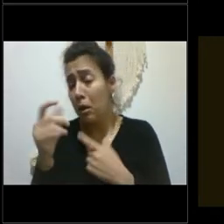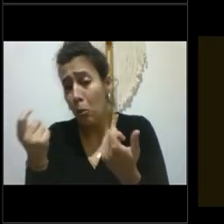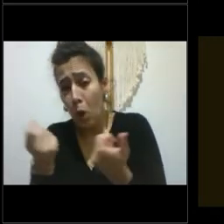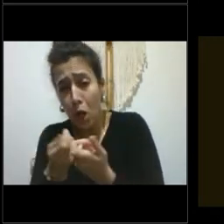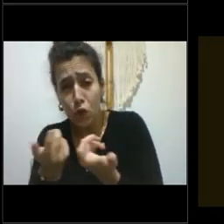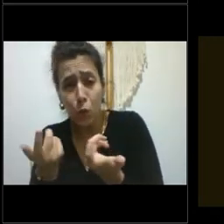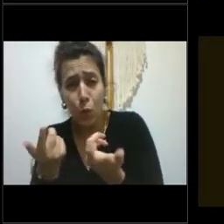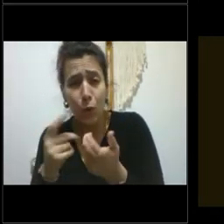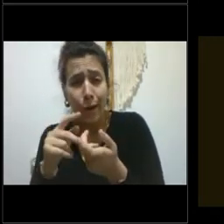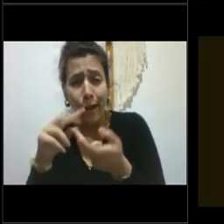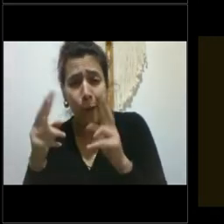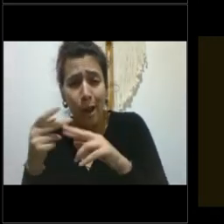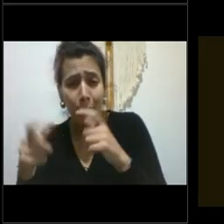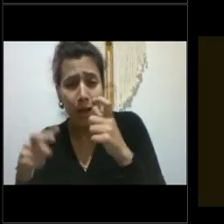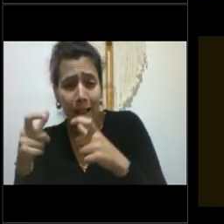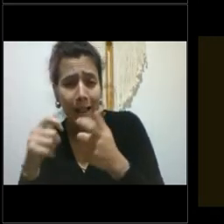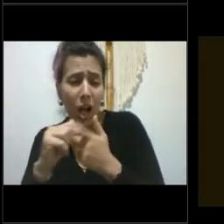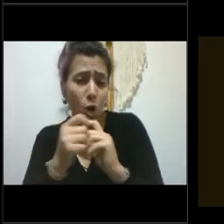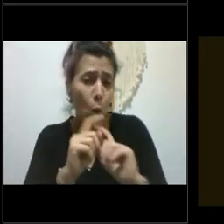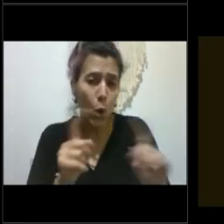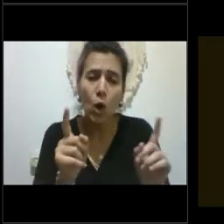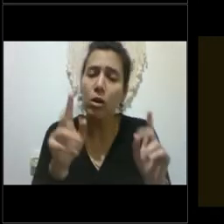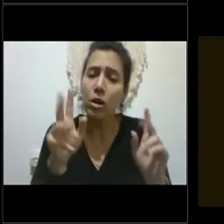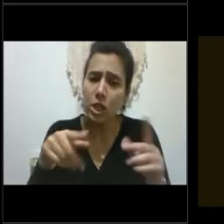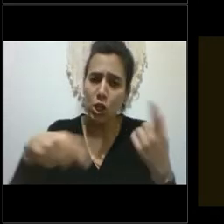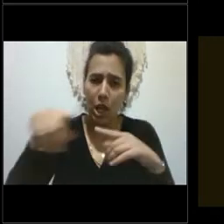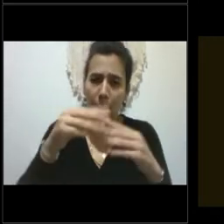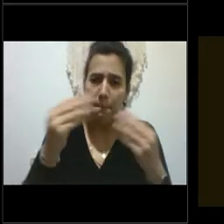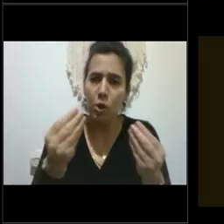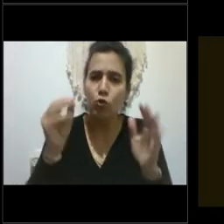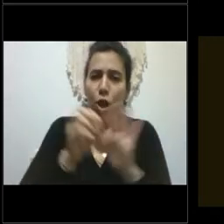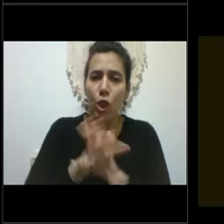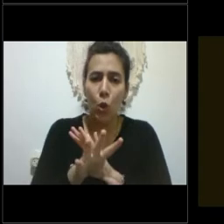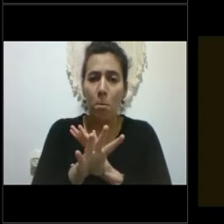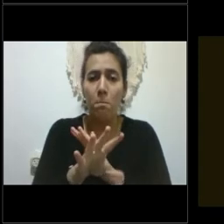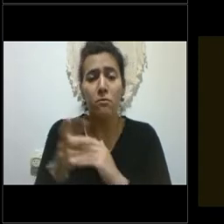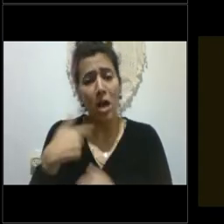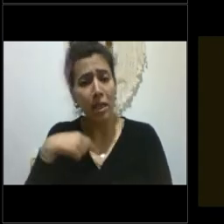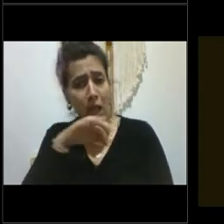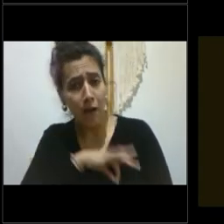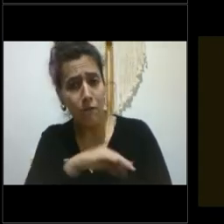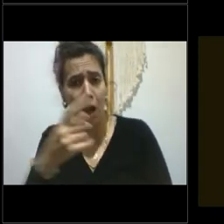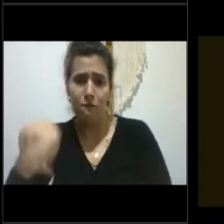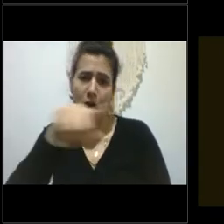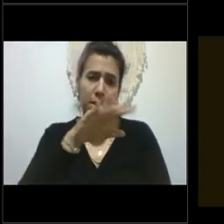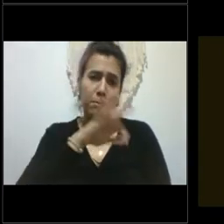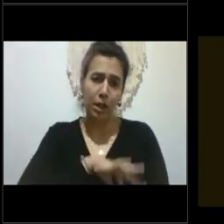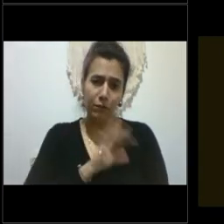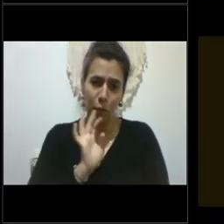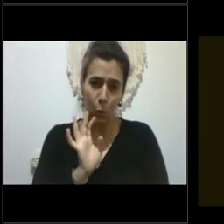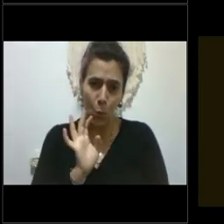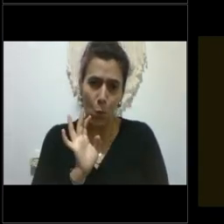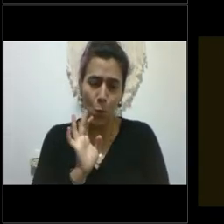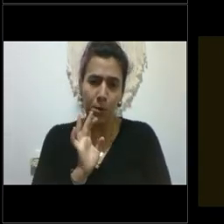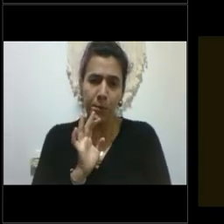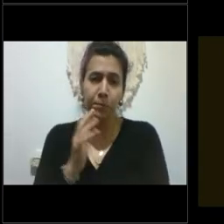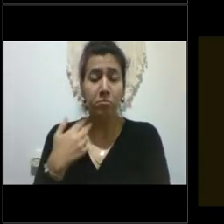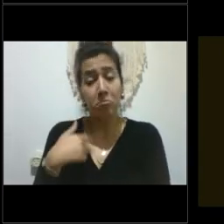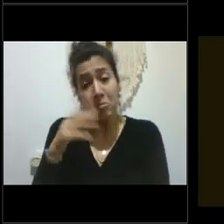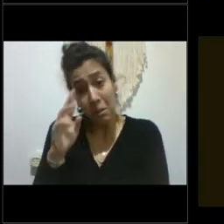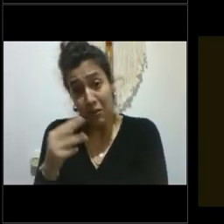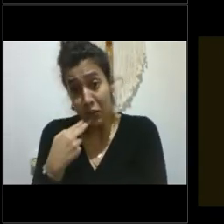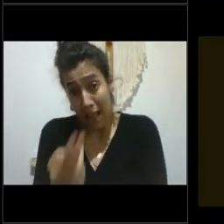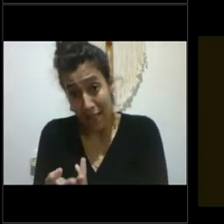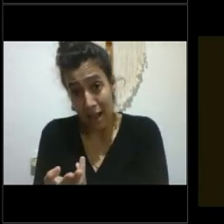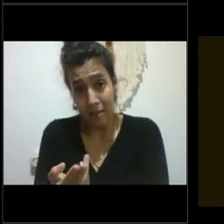לתרום. ואני מרוויח מזה, וכולנו נרוויח מזה. אז אני מקווה שקצת עניתי. האם